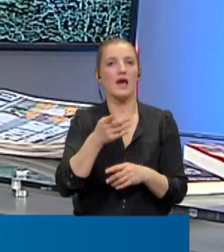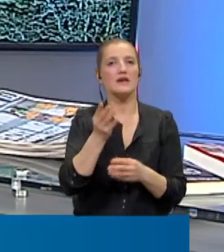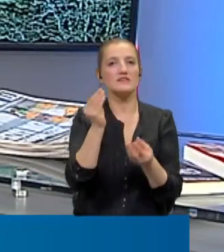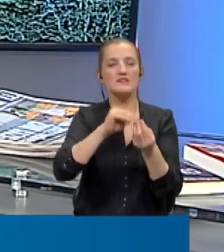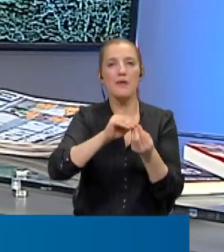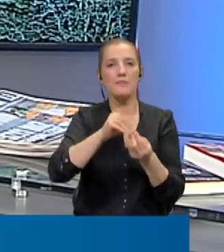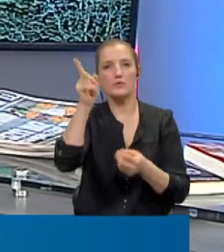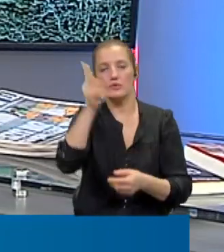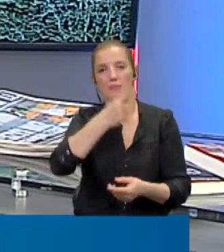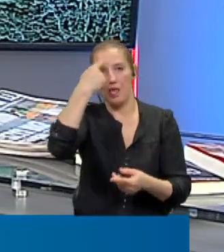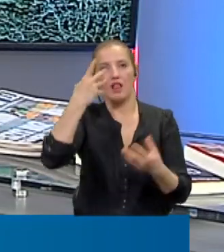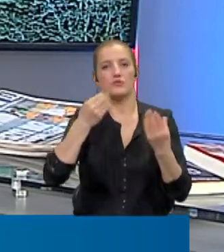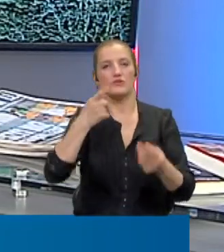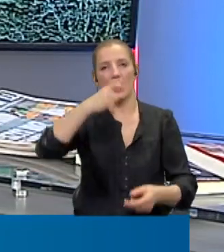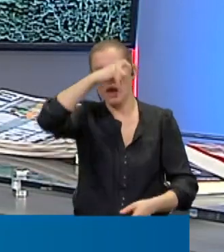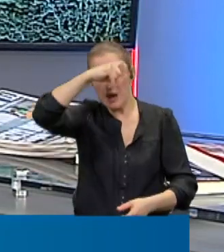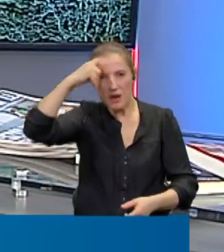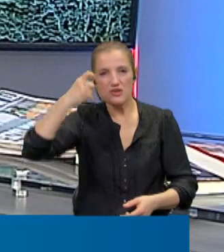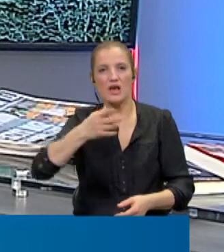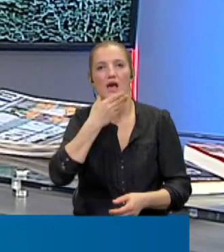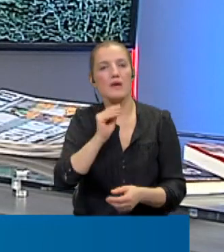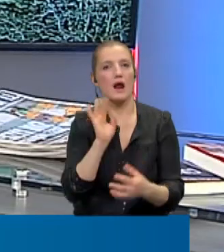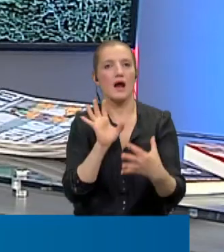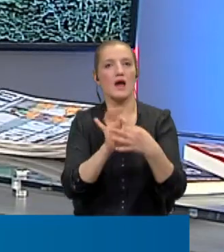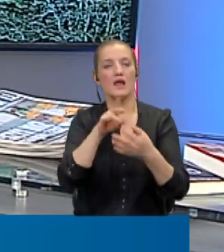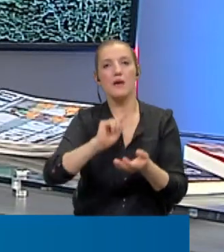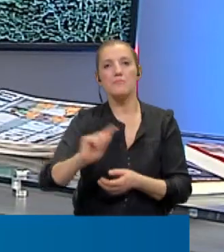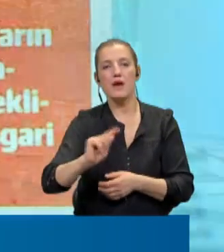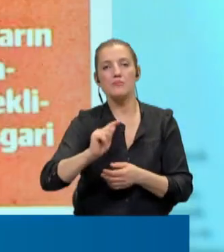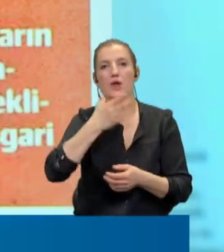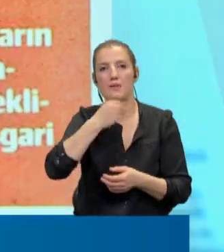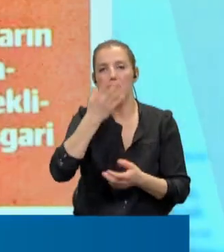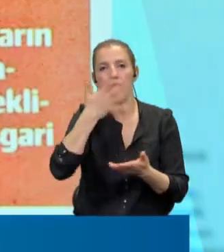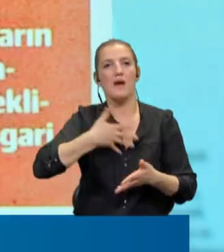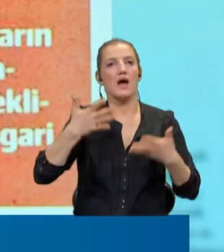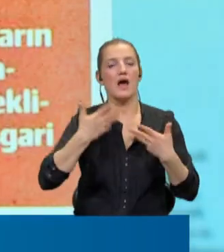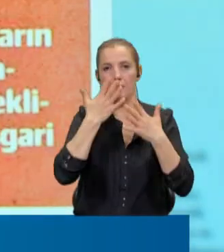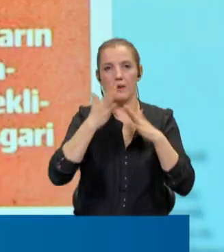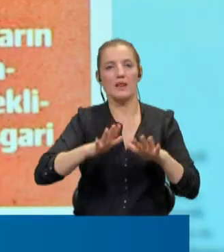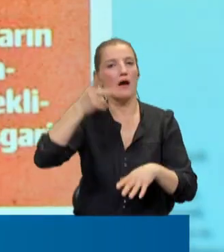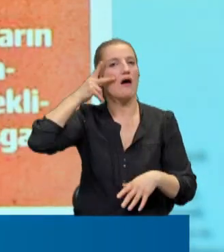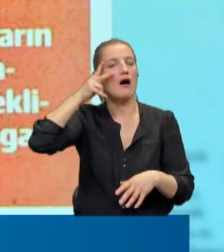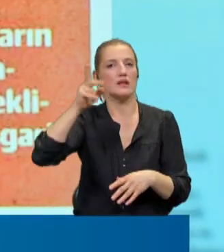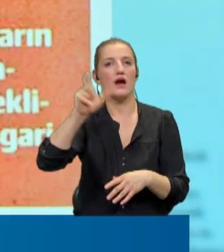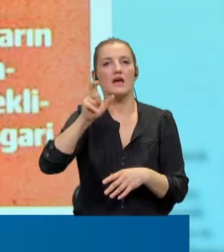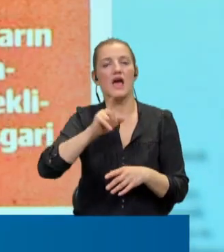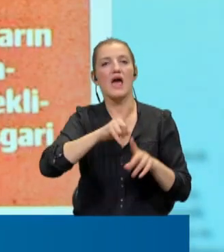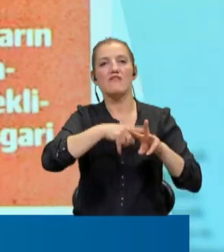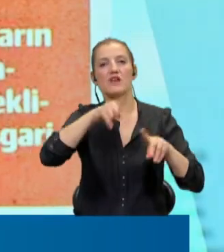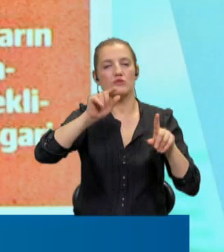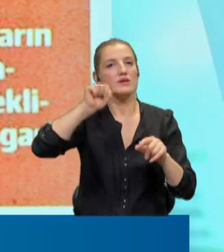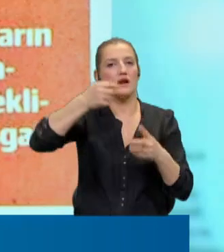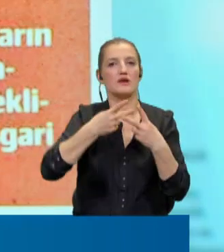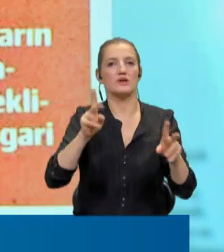bir zaman çıkacak Emekçi ve emeklilerle ilgili memur ve emeklinin merakla beklediği Aralık ayı enflasyonu yarın açıklanacak